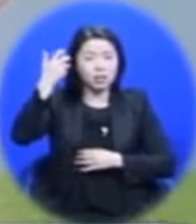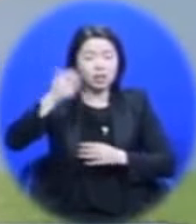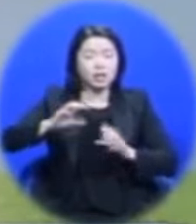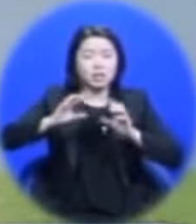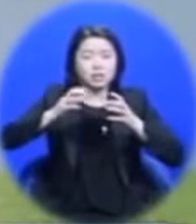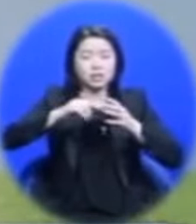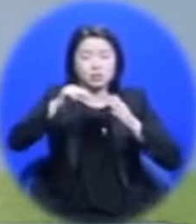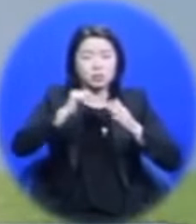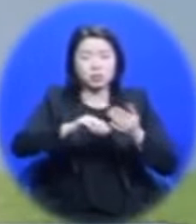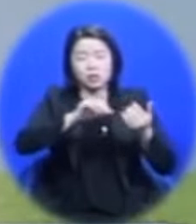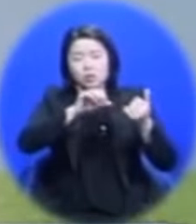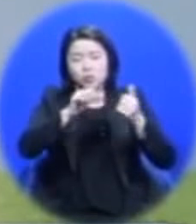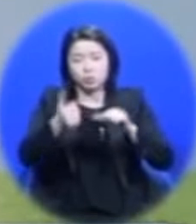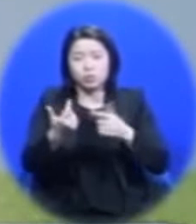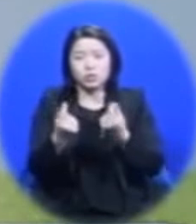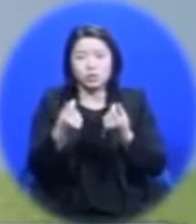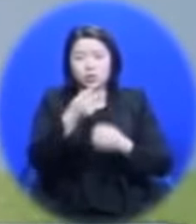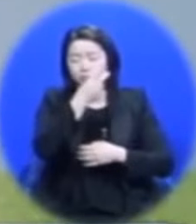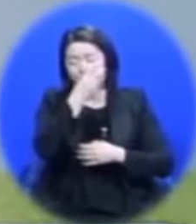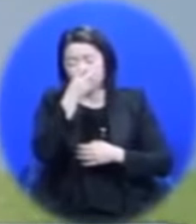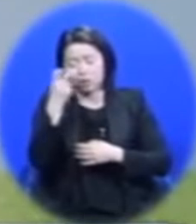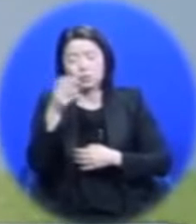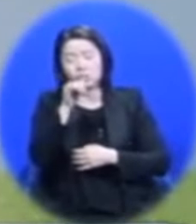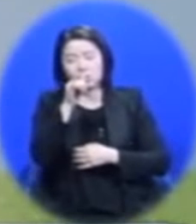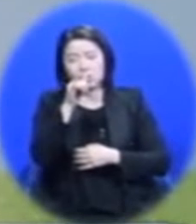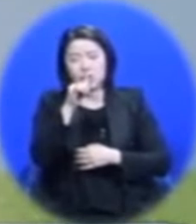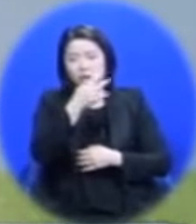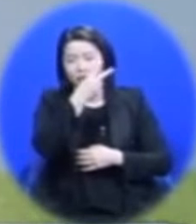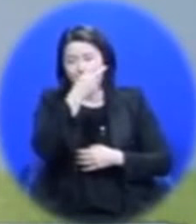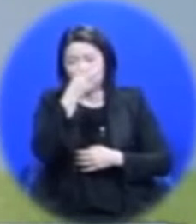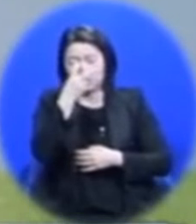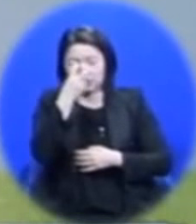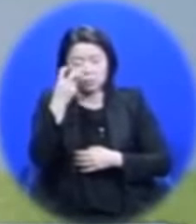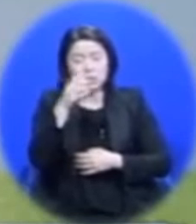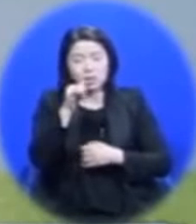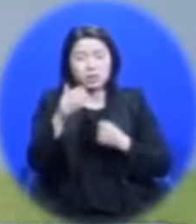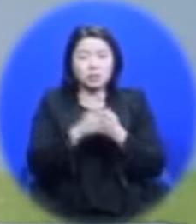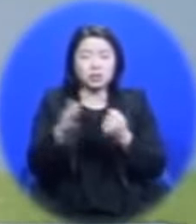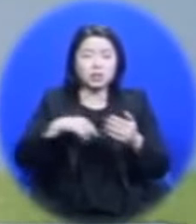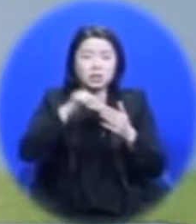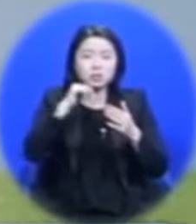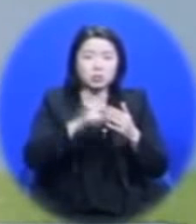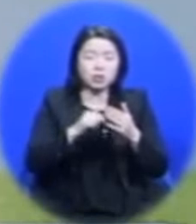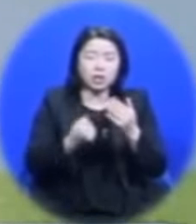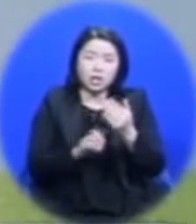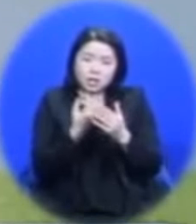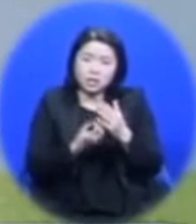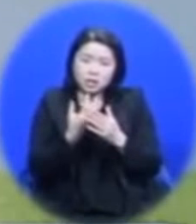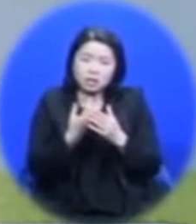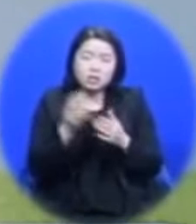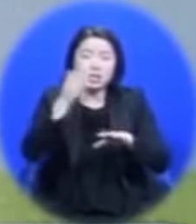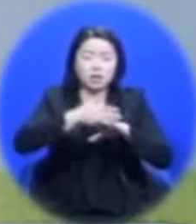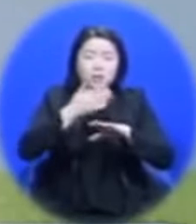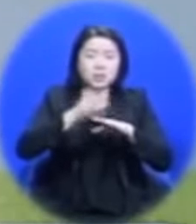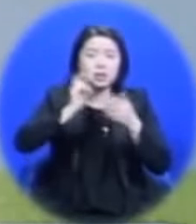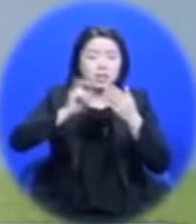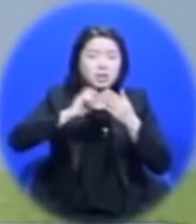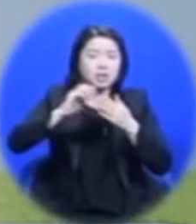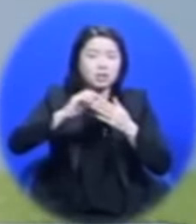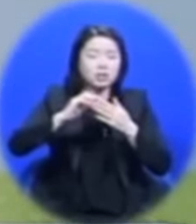것처럼 깊이 잠들어 버려 있는 겁니다. 잠이 들어있기 때문에 내 속에 일어나는 감사와 찬양을 느끼지 못하고 있는